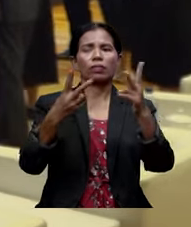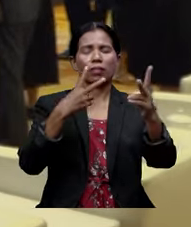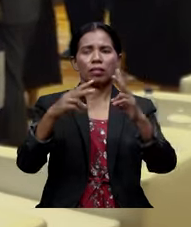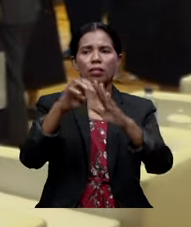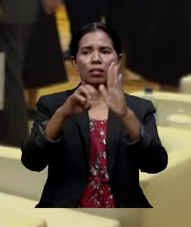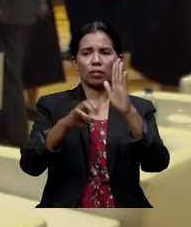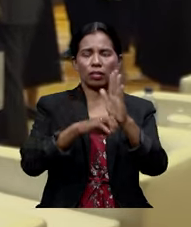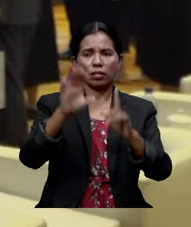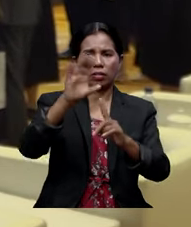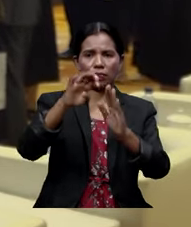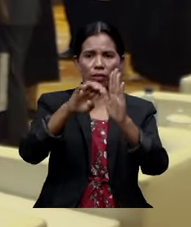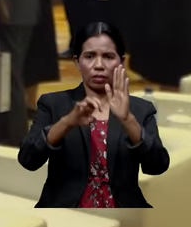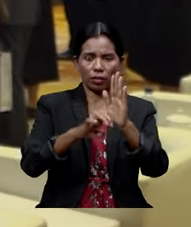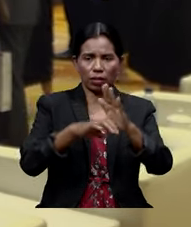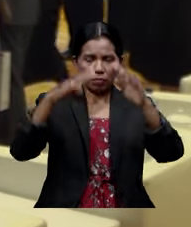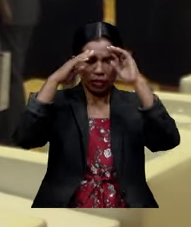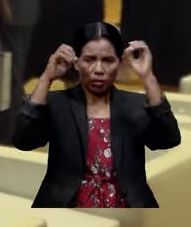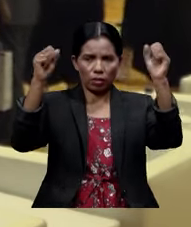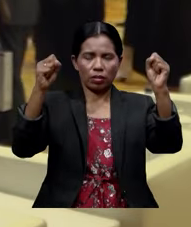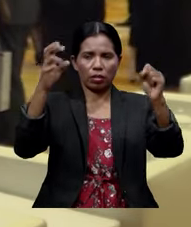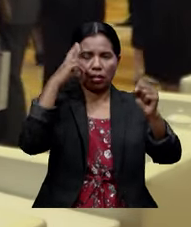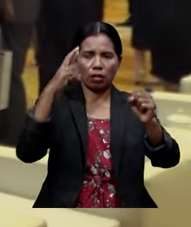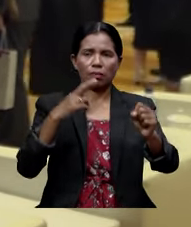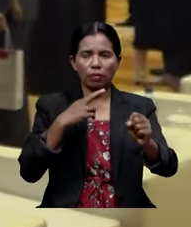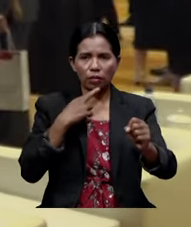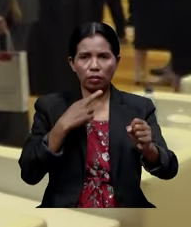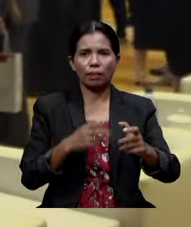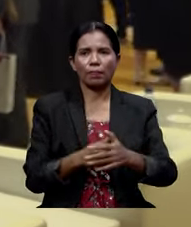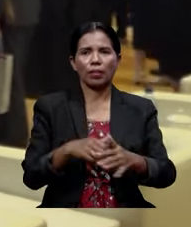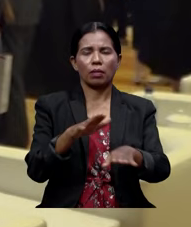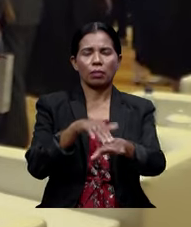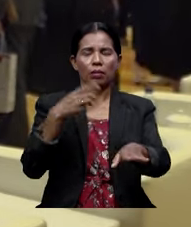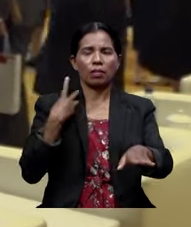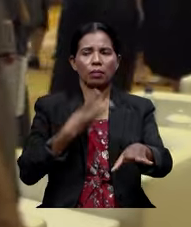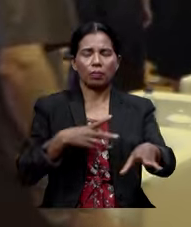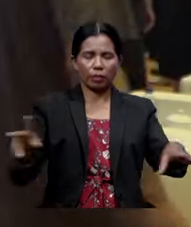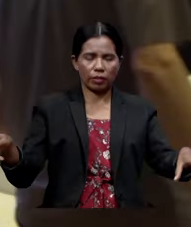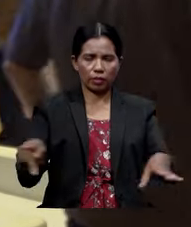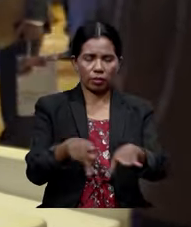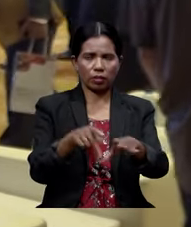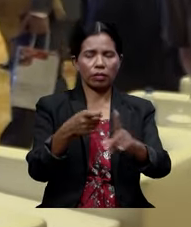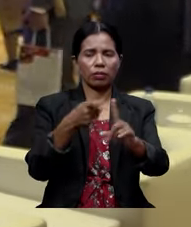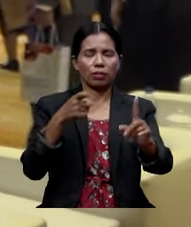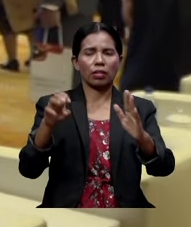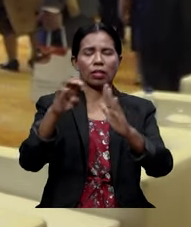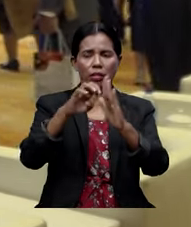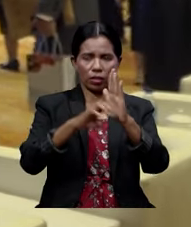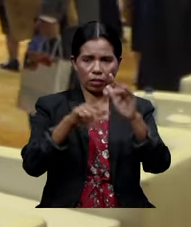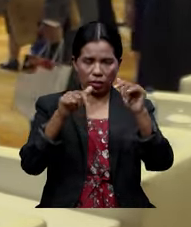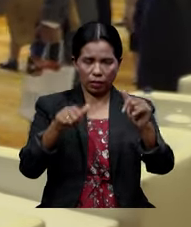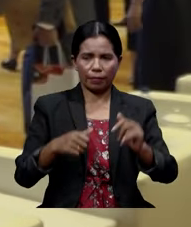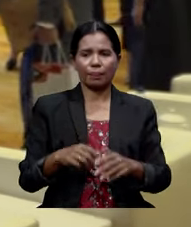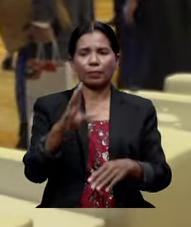chefe Estado italiano, Presidente da República, Sua Excelência, Dr. José Ramos Horta. Convidamos a minha parte comitiva visita Estado também. Vamos